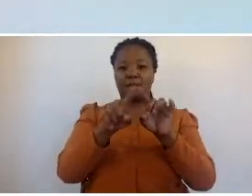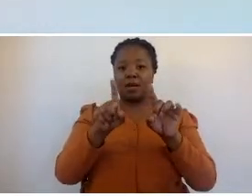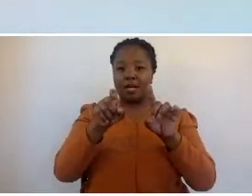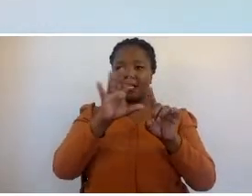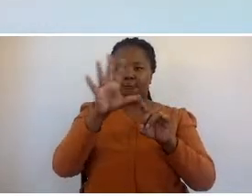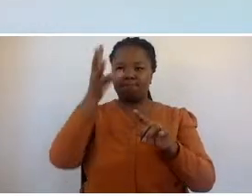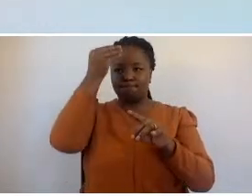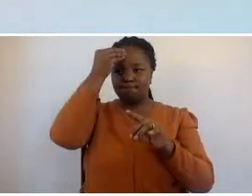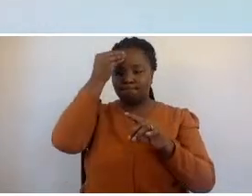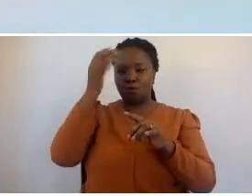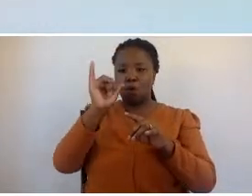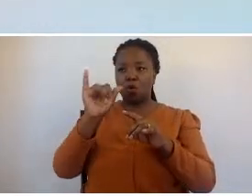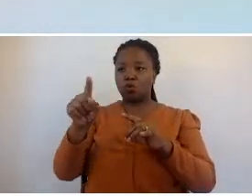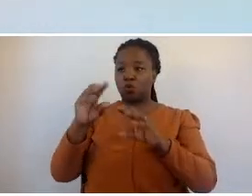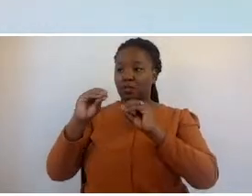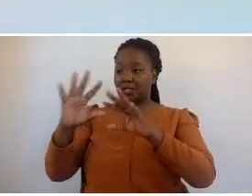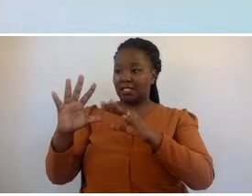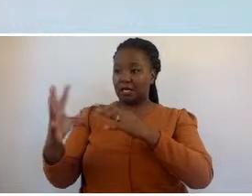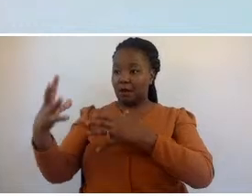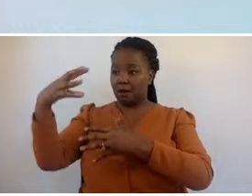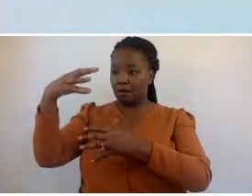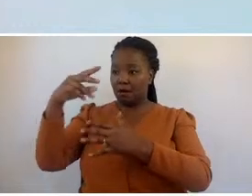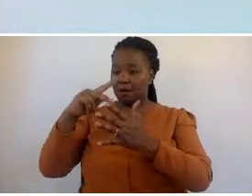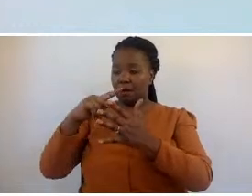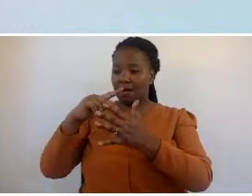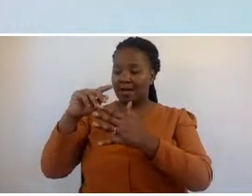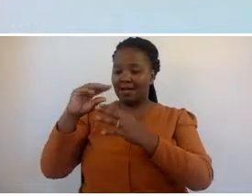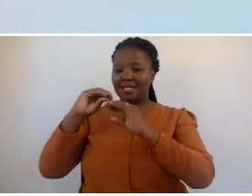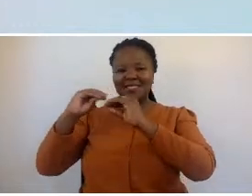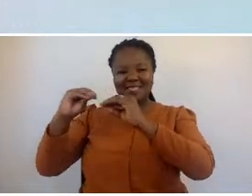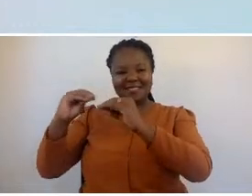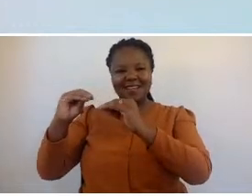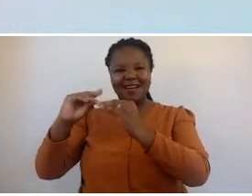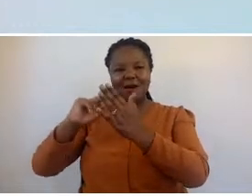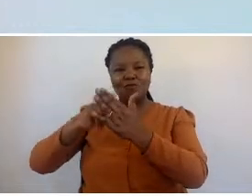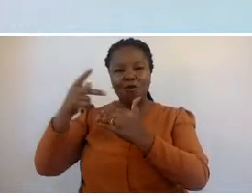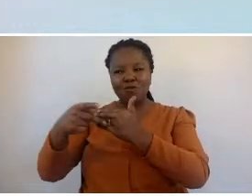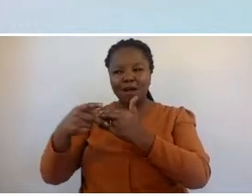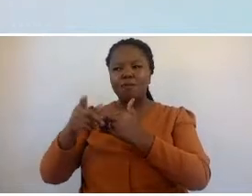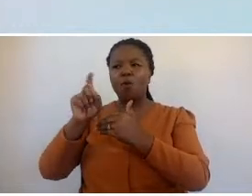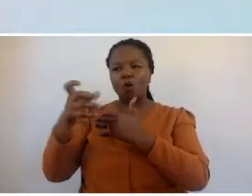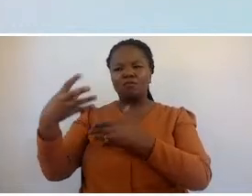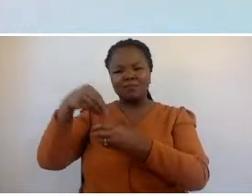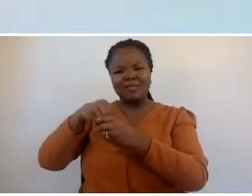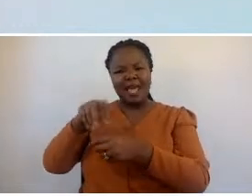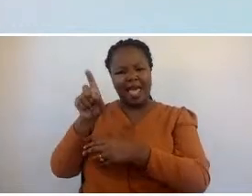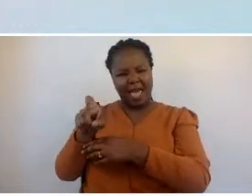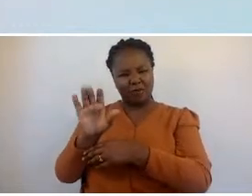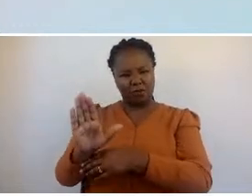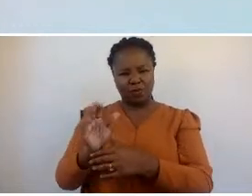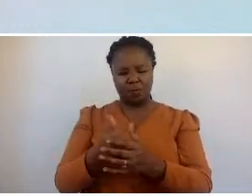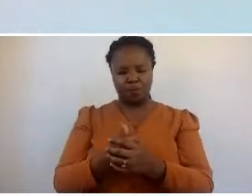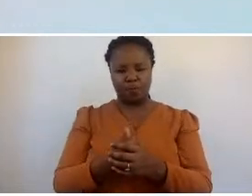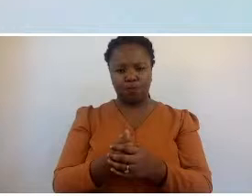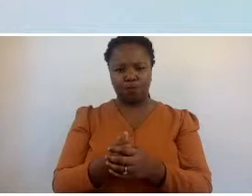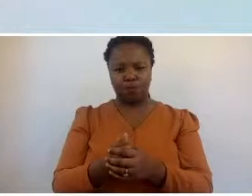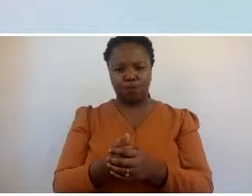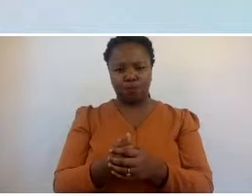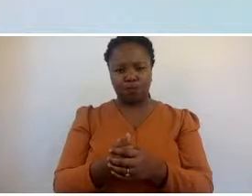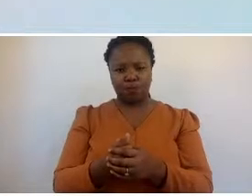soit ancré dans les programmes éducatifs pour les enseignants et tout au long de la carrière de l'enseignement pour un professionnel de